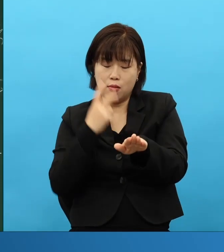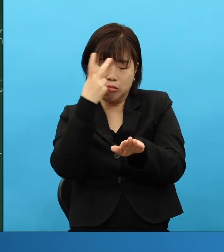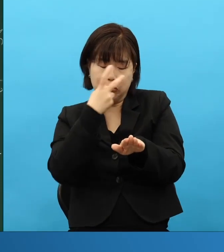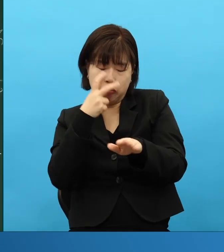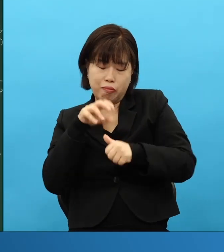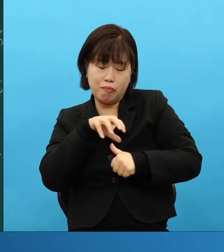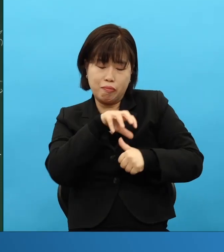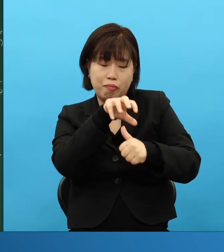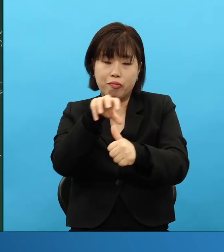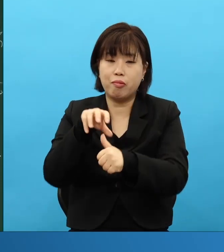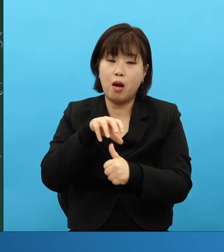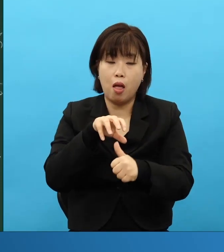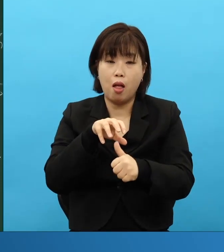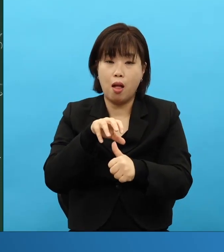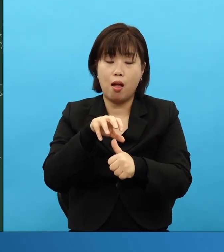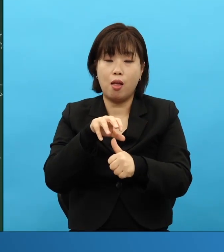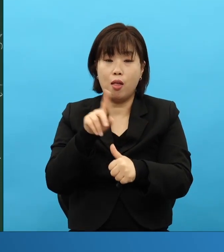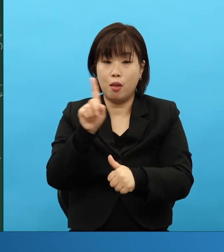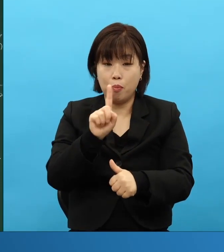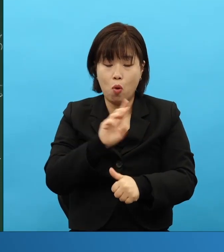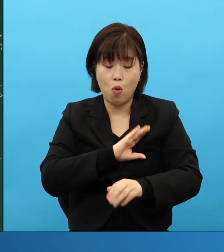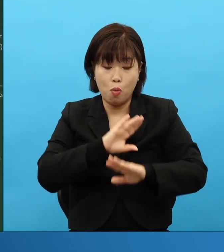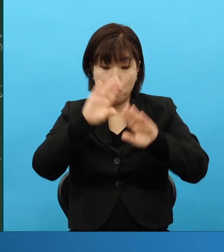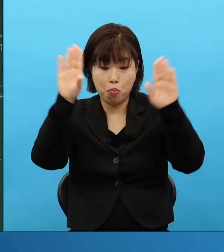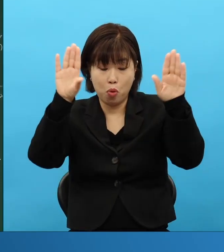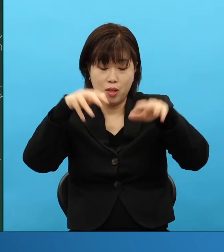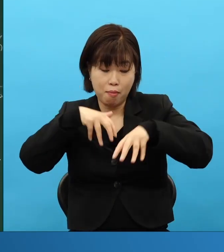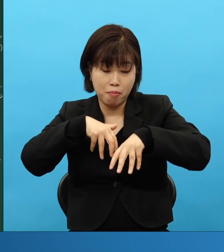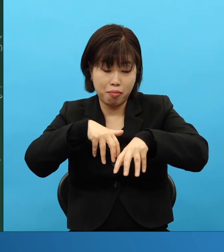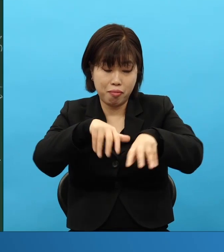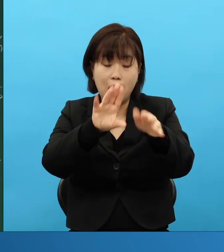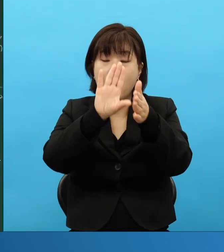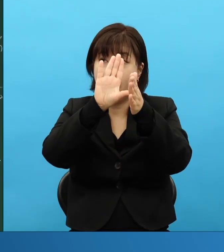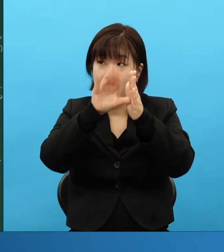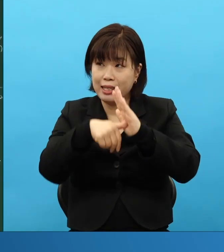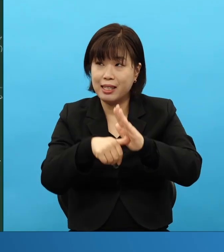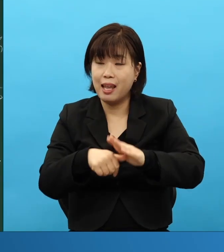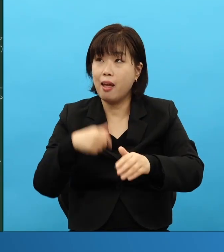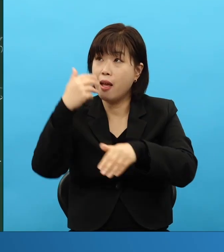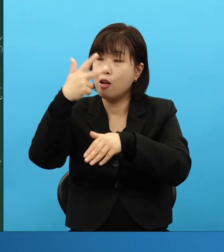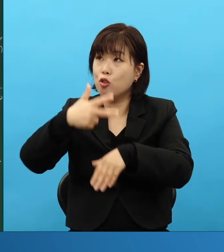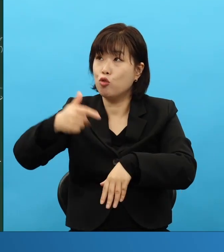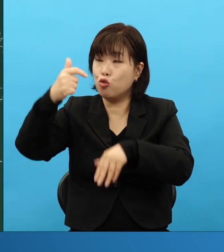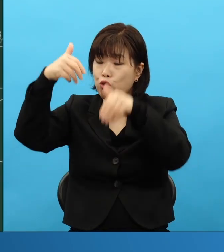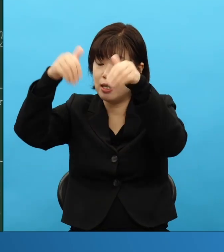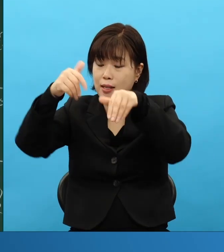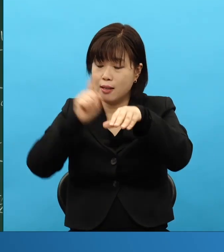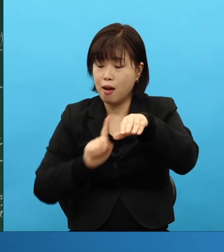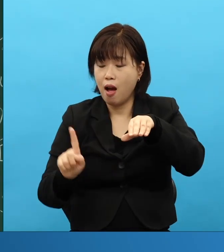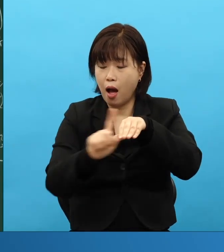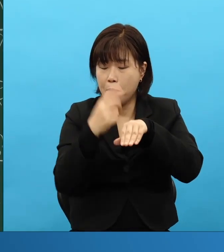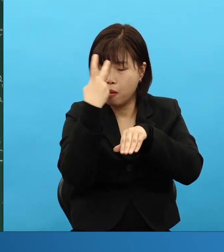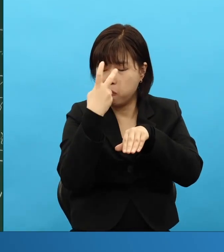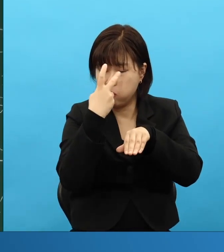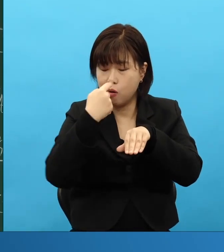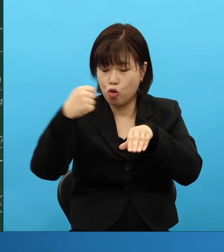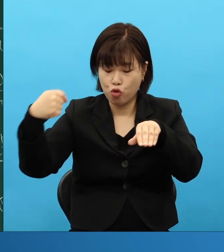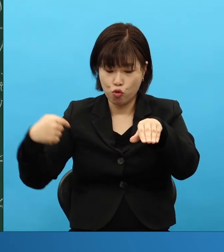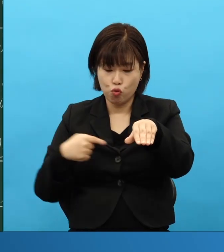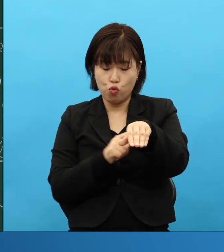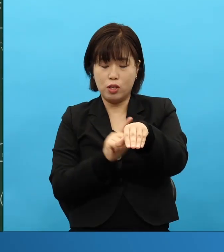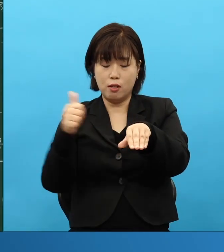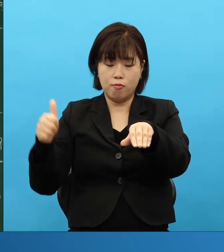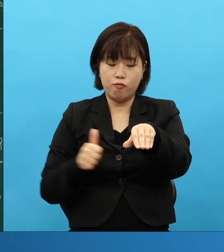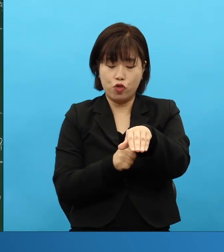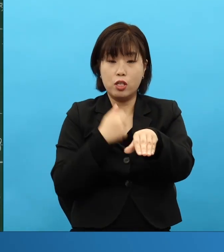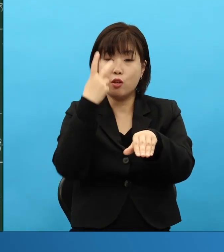세계 앞뒤로 여러분을 인도하실 겁니다. 这样的属灵的世界在前后会引导大 두려워하지 말라 家，不要惧怕， 담대해라. 要壮胆， 놀라지 마라.